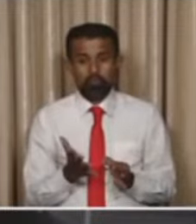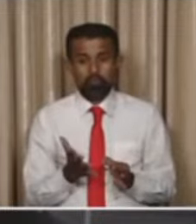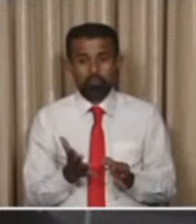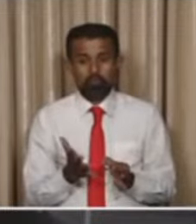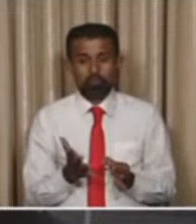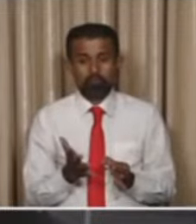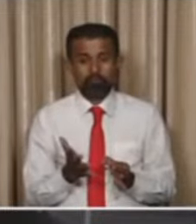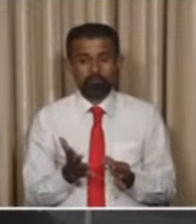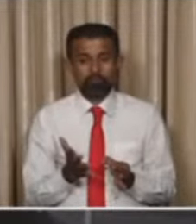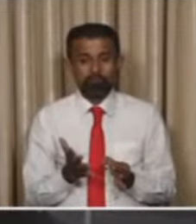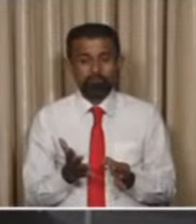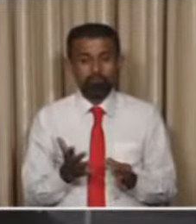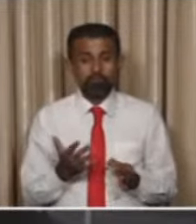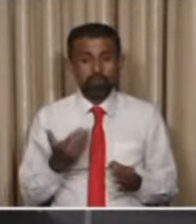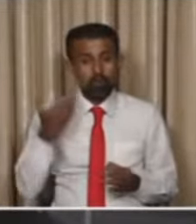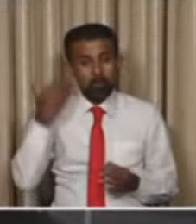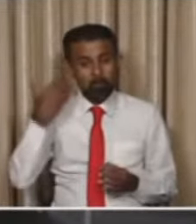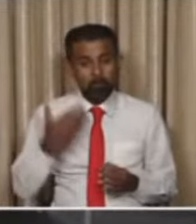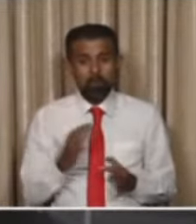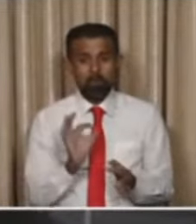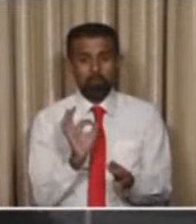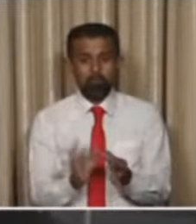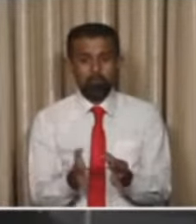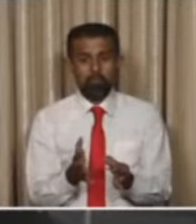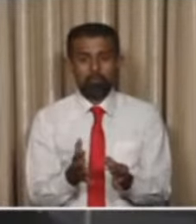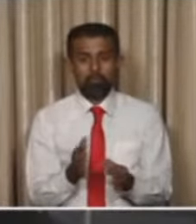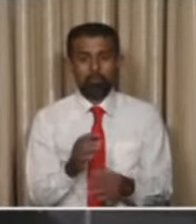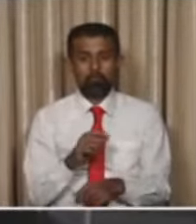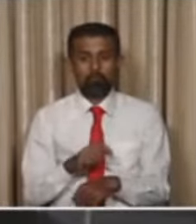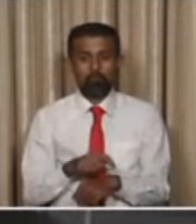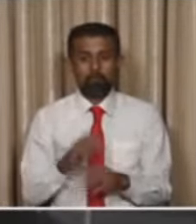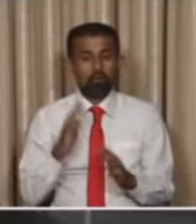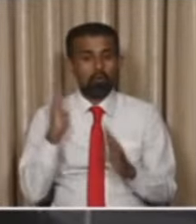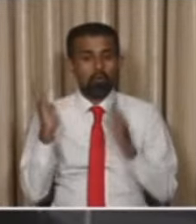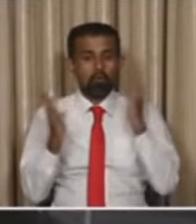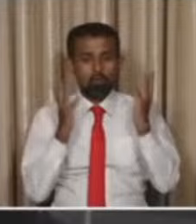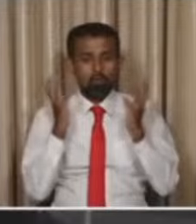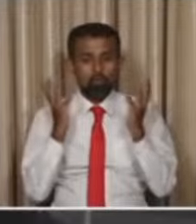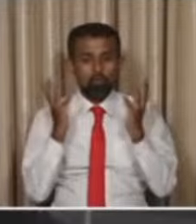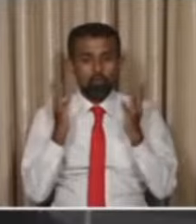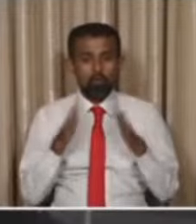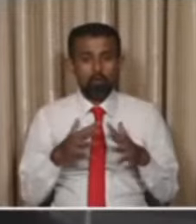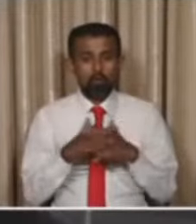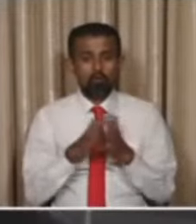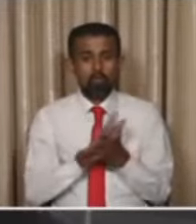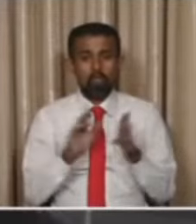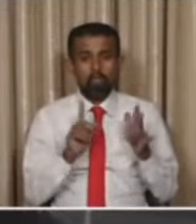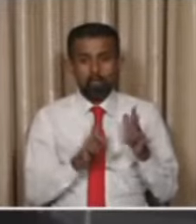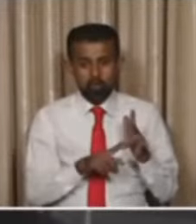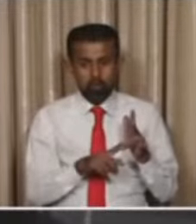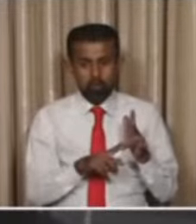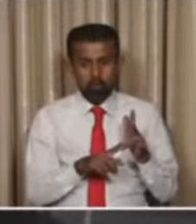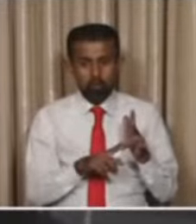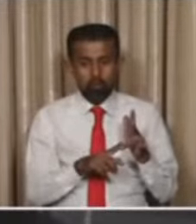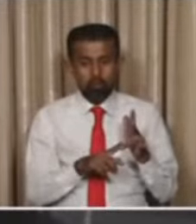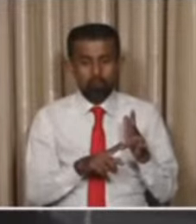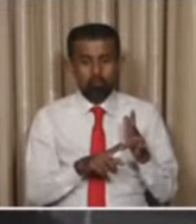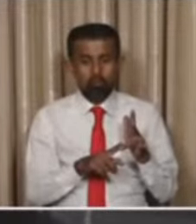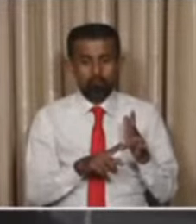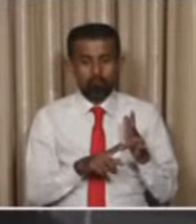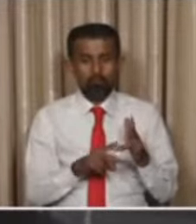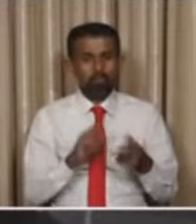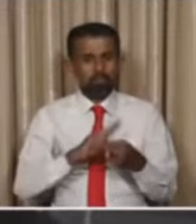ඒ මිනි අමු අමුෙන් පුස්සලා දමනකොට ලෝක සෞඛ්‍ය සංවිධානයෙන් World Health Organization එකෙන්